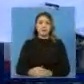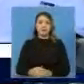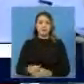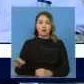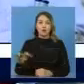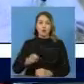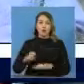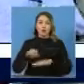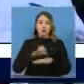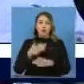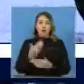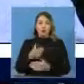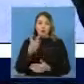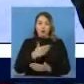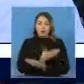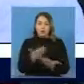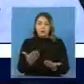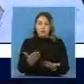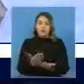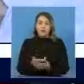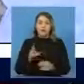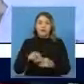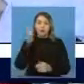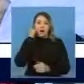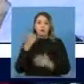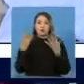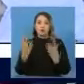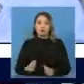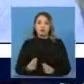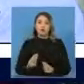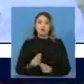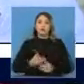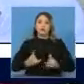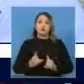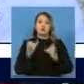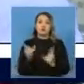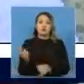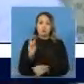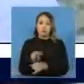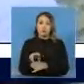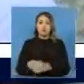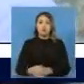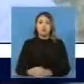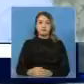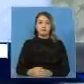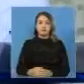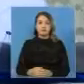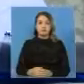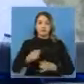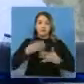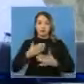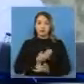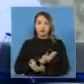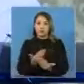Селбіштің атынан өзіңізді мынау қарттар күнімен, қариялар күнімен құттықтайын деп келіп отырмыз. Мерекеңіз